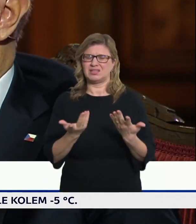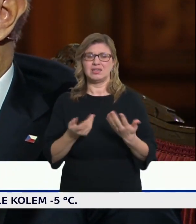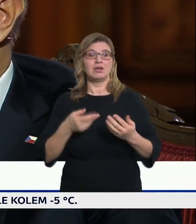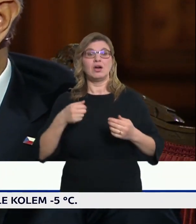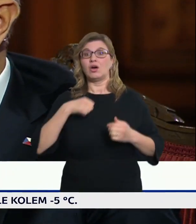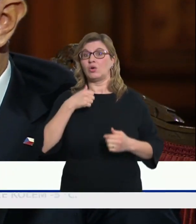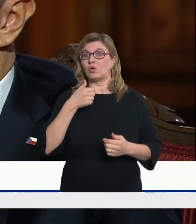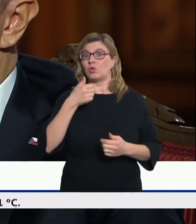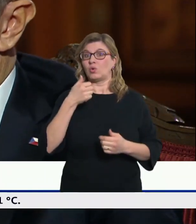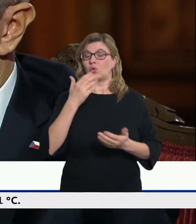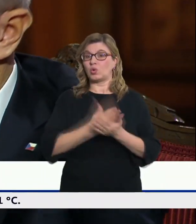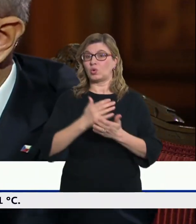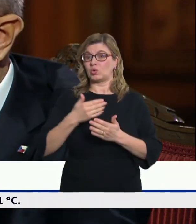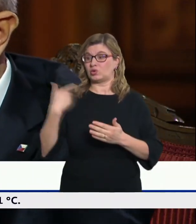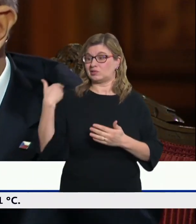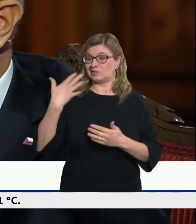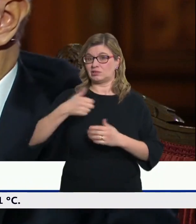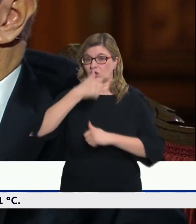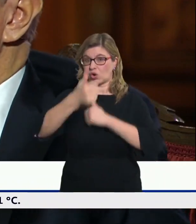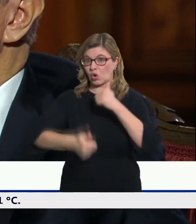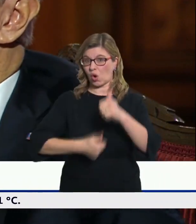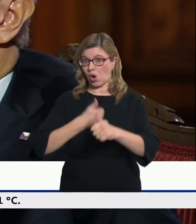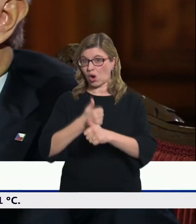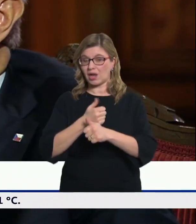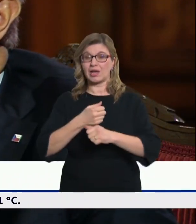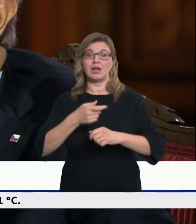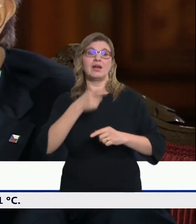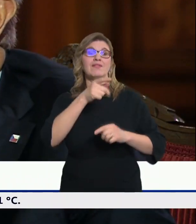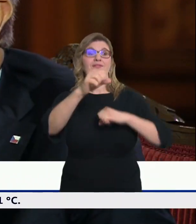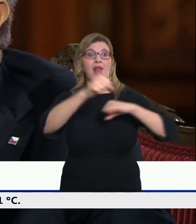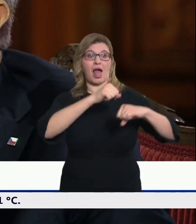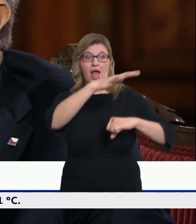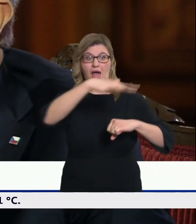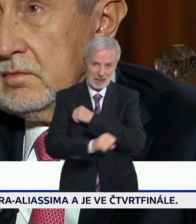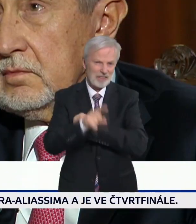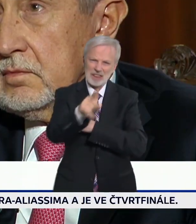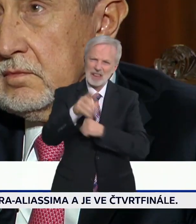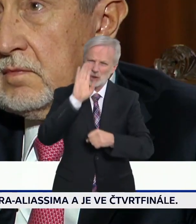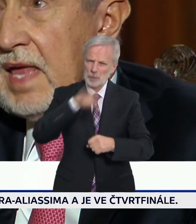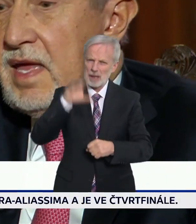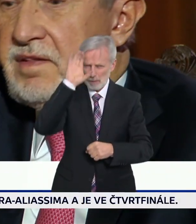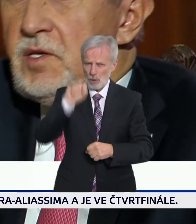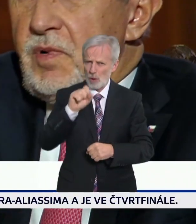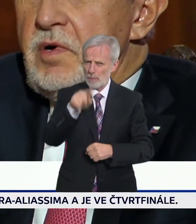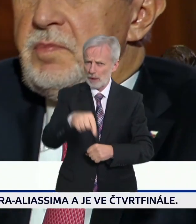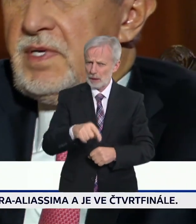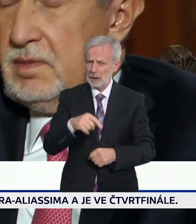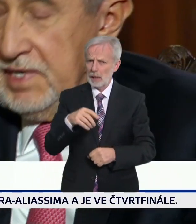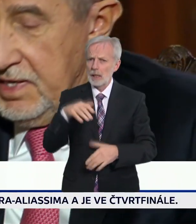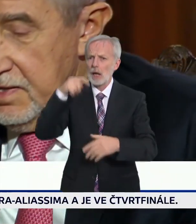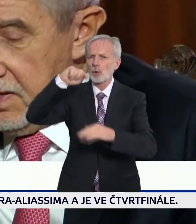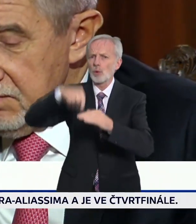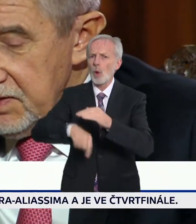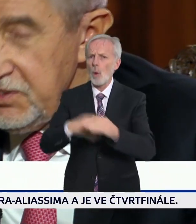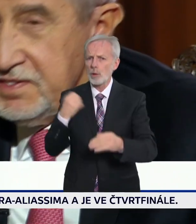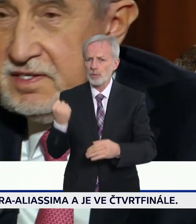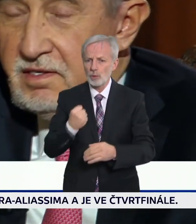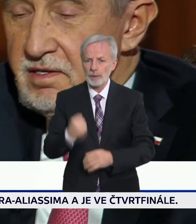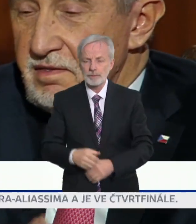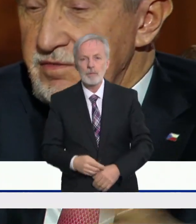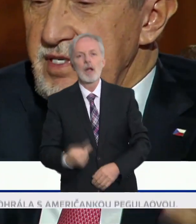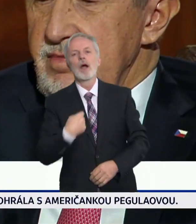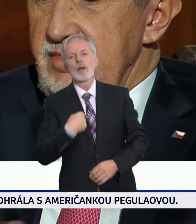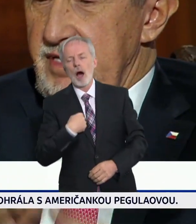o válce, že jsme ve válce, tady jsou ty titulky, a já jsem mluvil o míru. Já jsem to pochopil, pane generál, vy jste